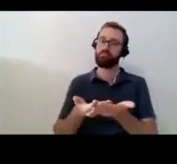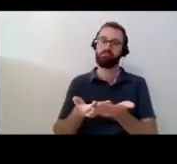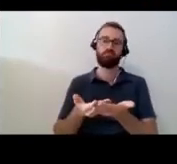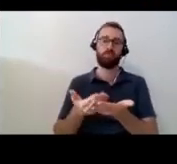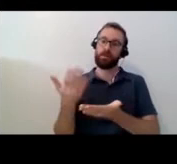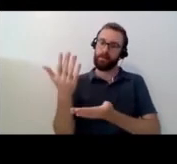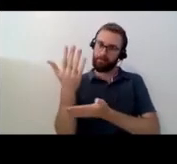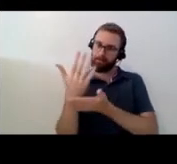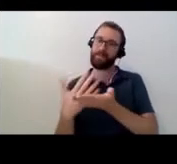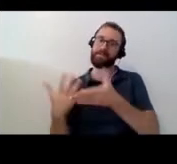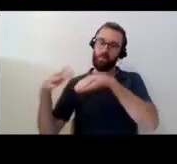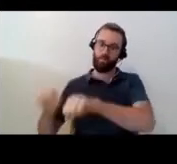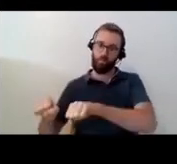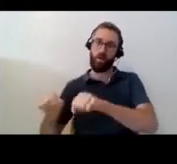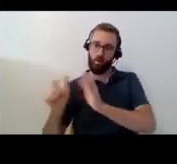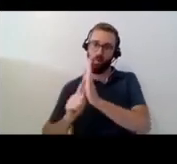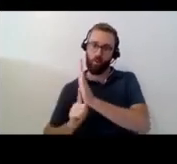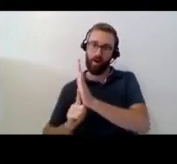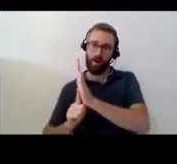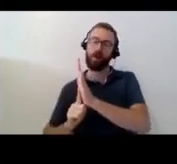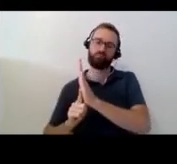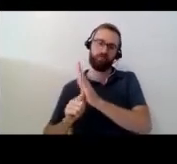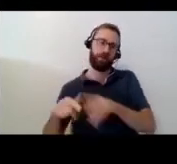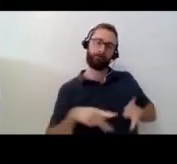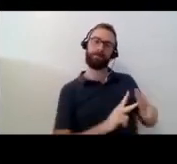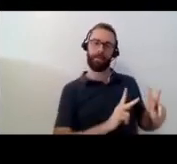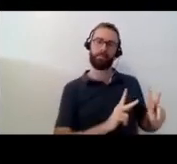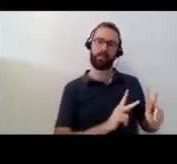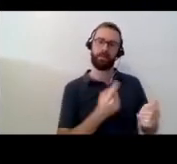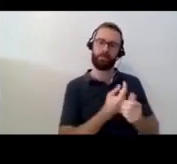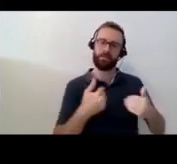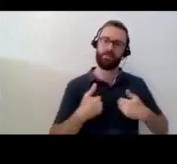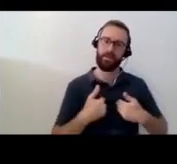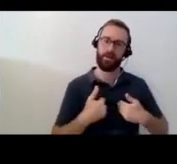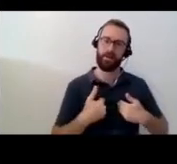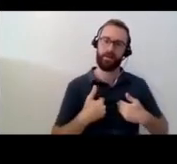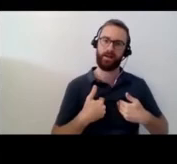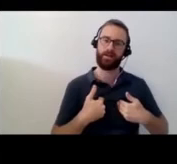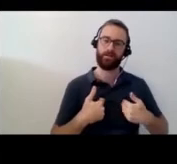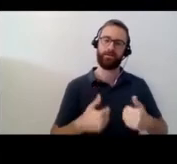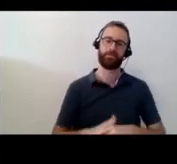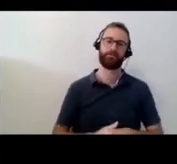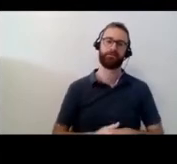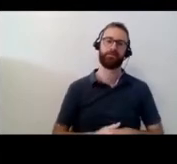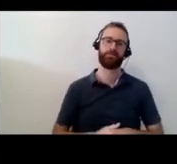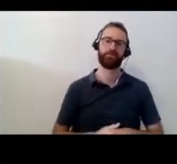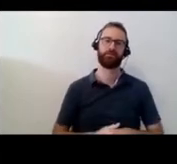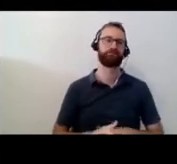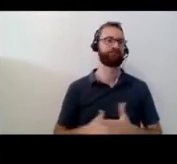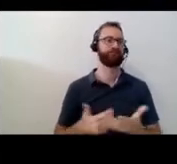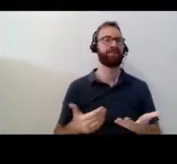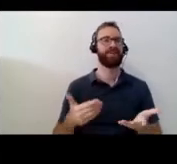pouvoir législatif sur la pratique des médecins vétérinaires. Donc, il y a encore une